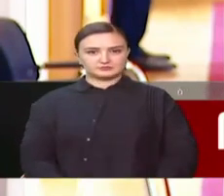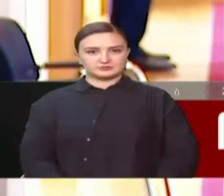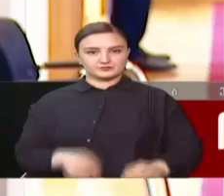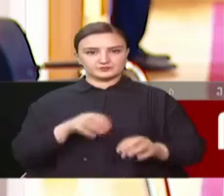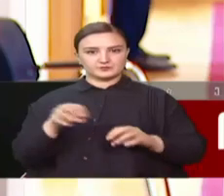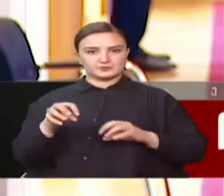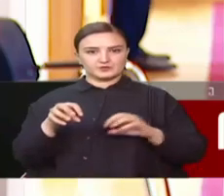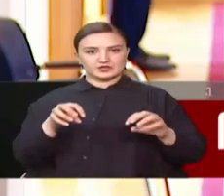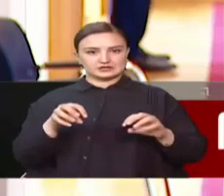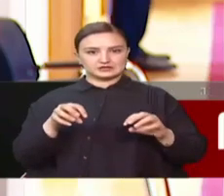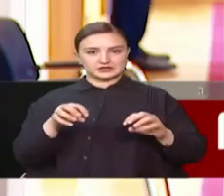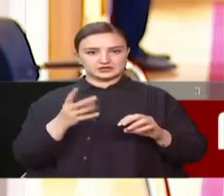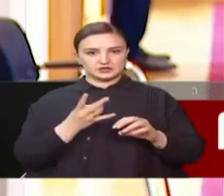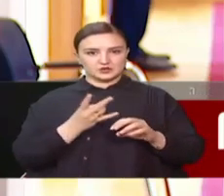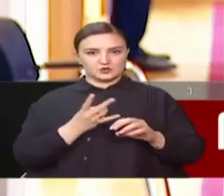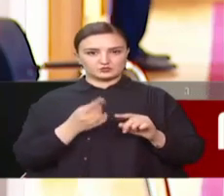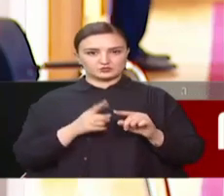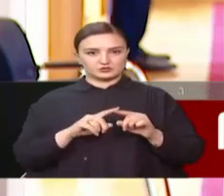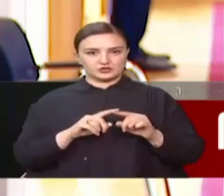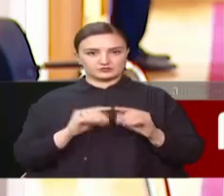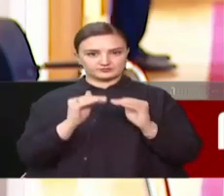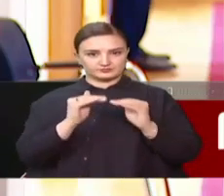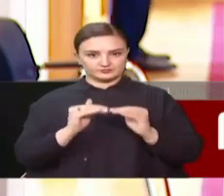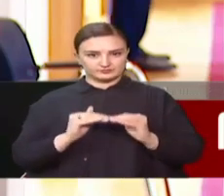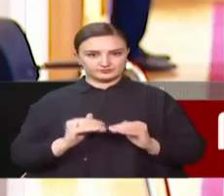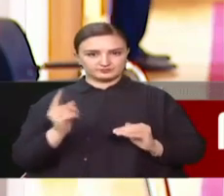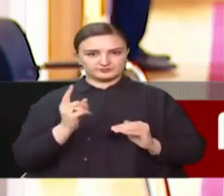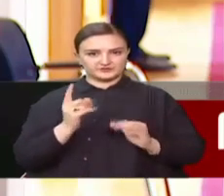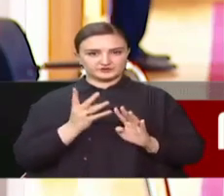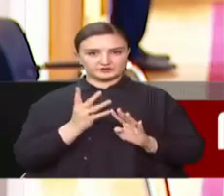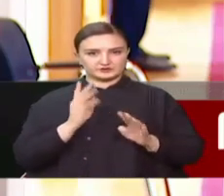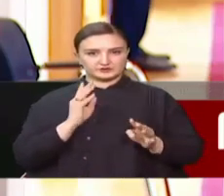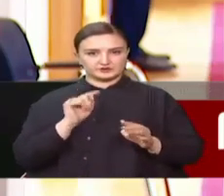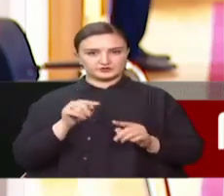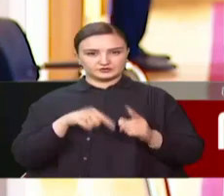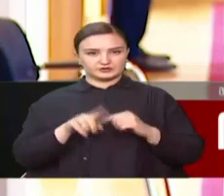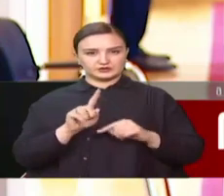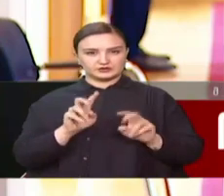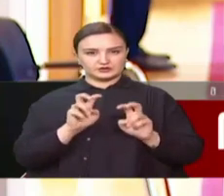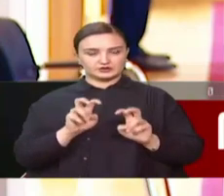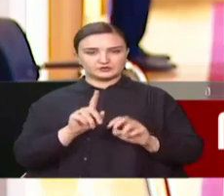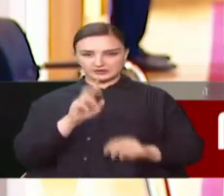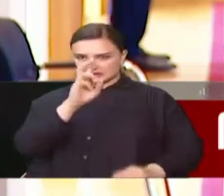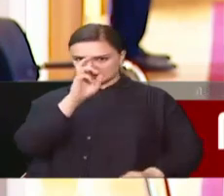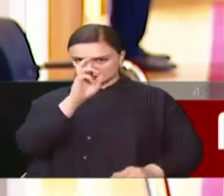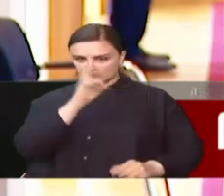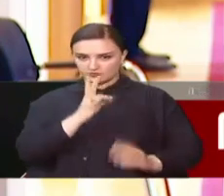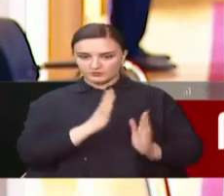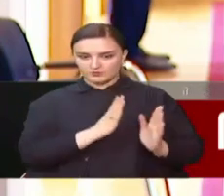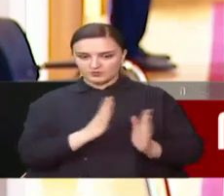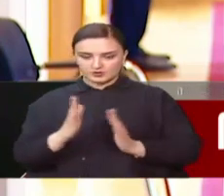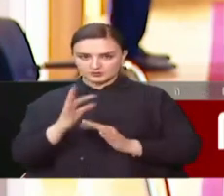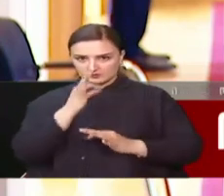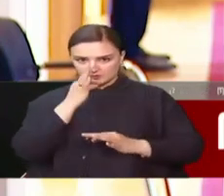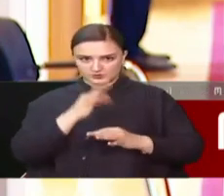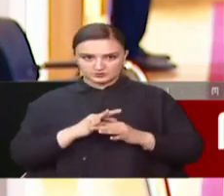поляризациис доне унда асе вткват дайцес да пирвел рикши эс гулисхвапс имас ром хелисуфлеба моикцес